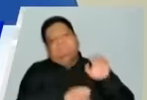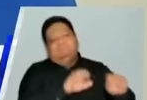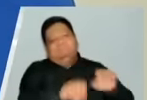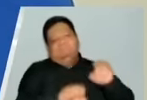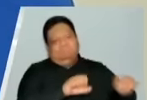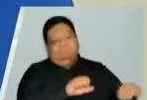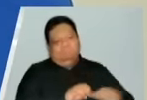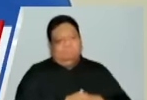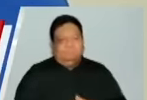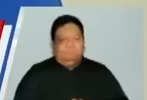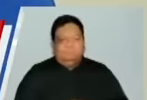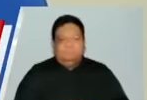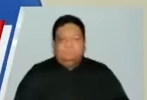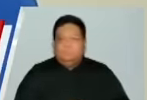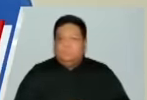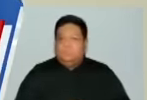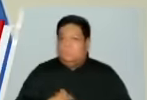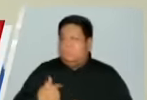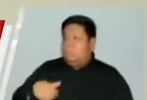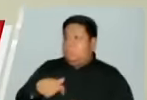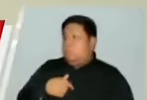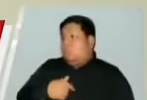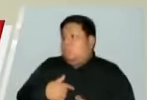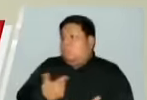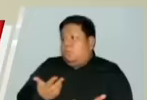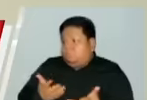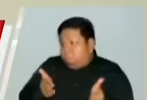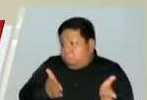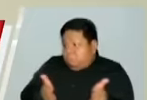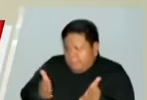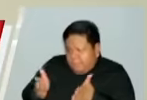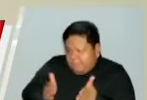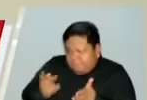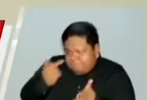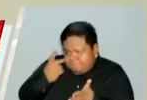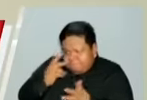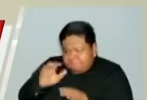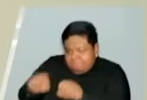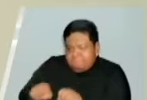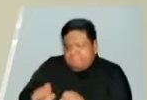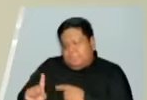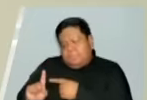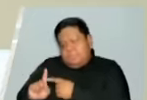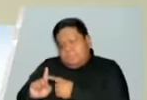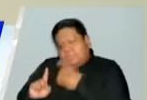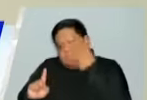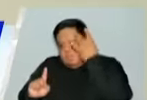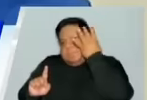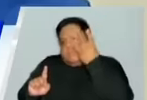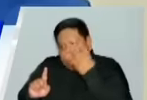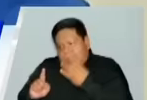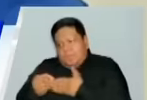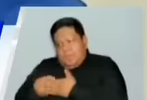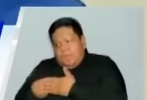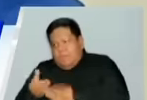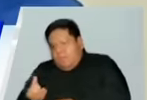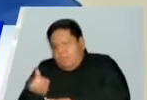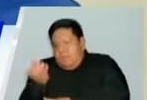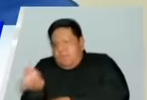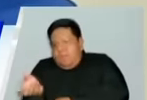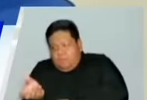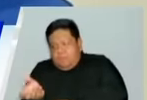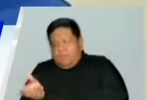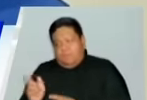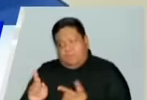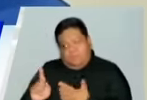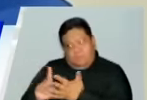kami ng isang complainant na magbibigay ng pera sa kanila, yung tinatakot nila. Actually, yung